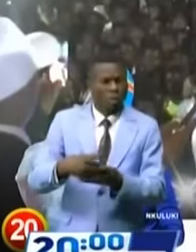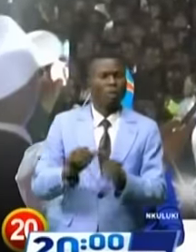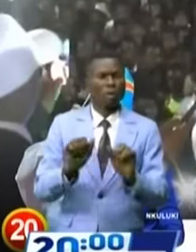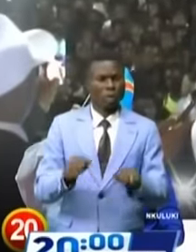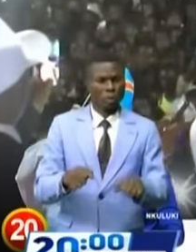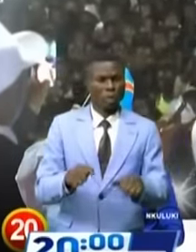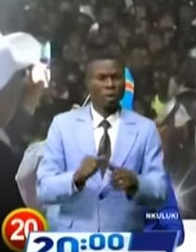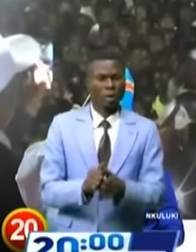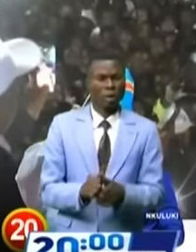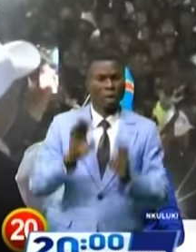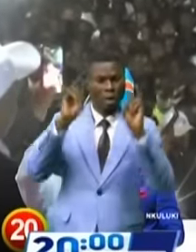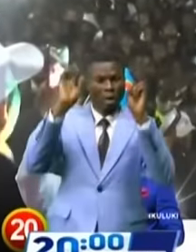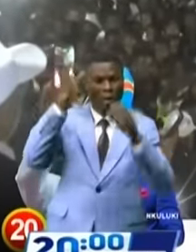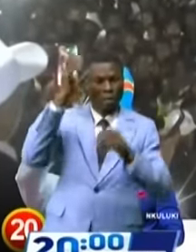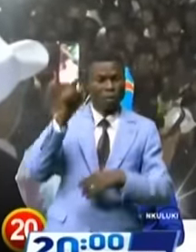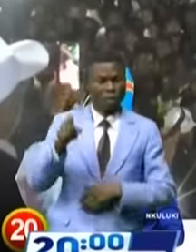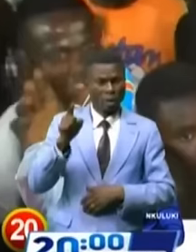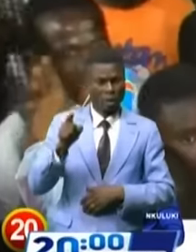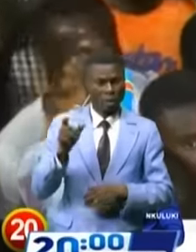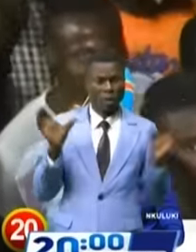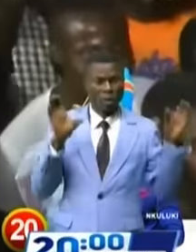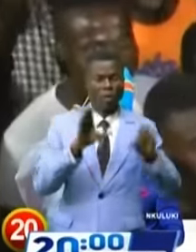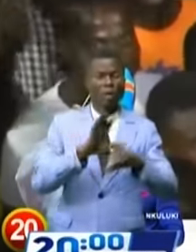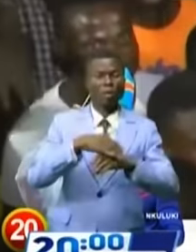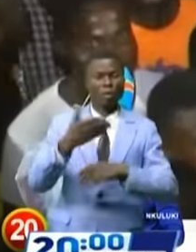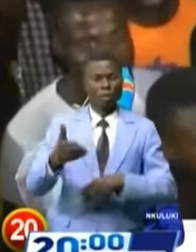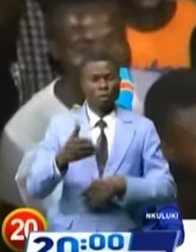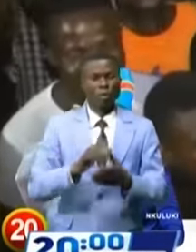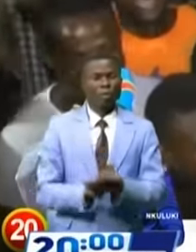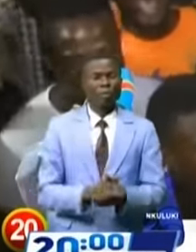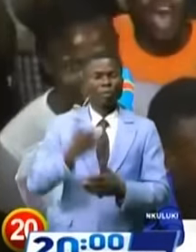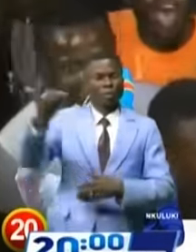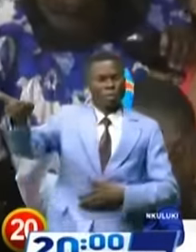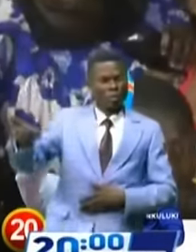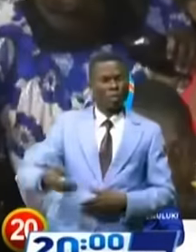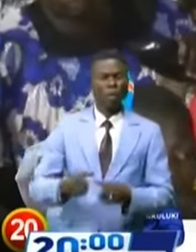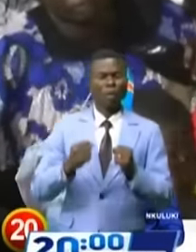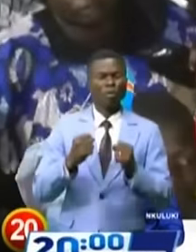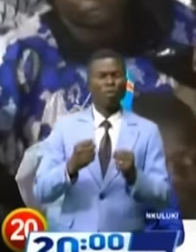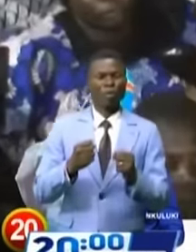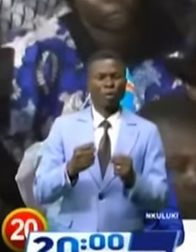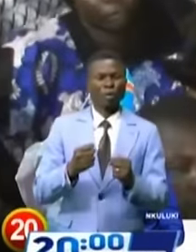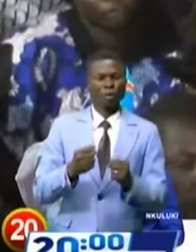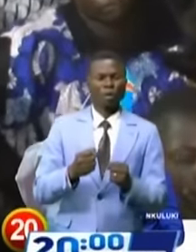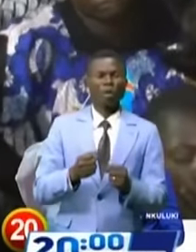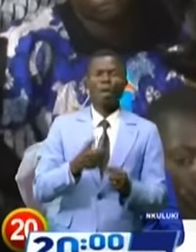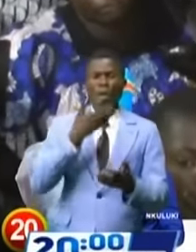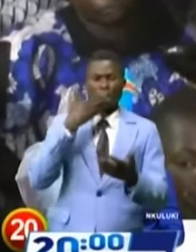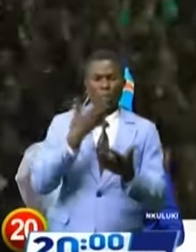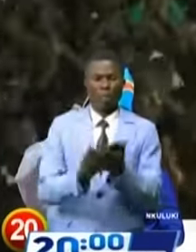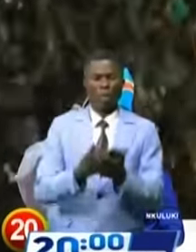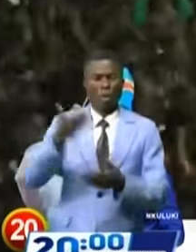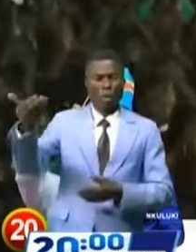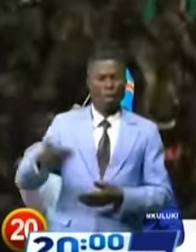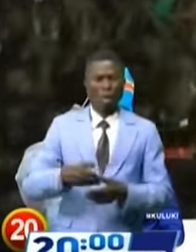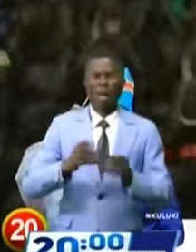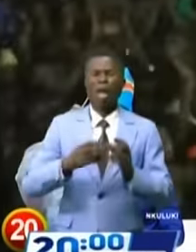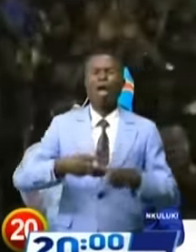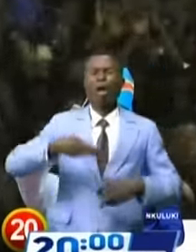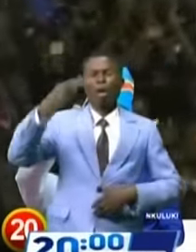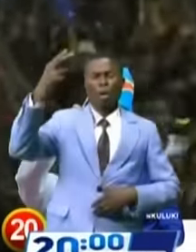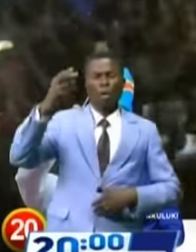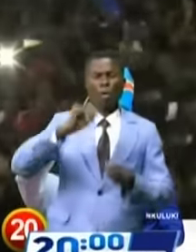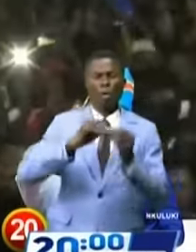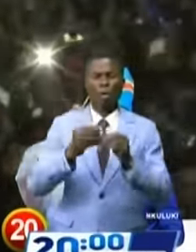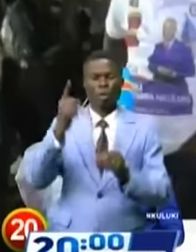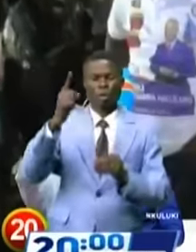Mbanza Ngungu s'est encore mobilisé quelques jours après pour réserver un accueil délirant, mieux un accueil féerique au numéro